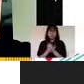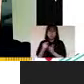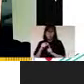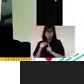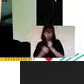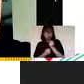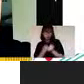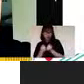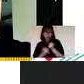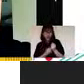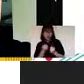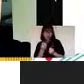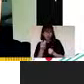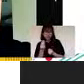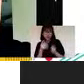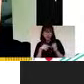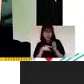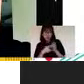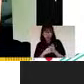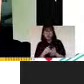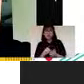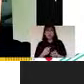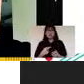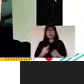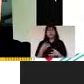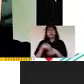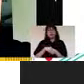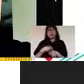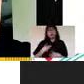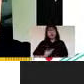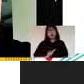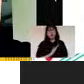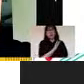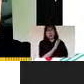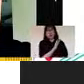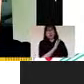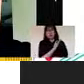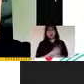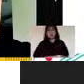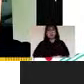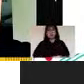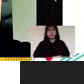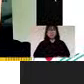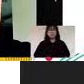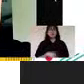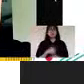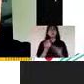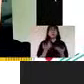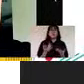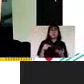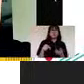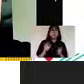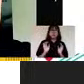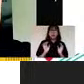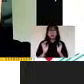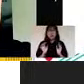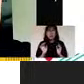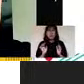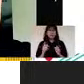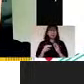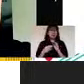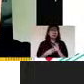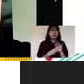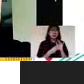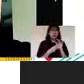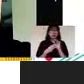sebetulnya korban gitu. Dan itulah yang karena dengan latar belakang seperti itulah, saya kira semua